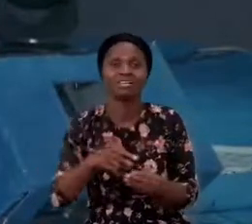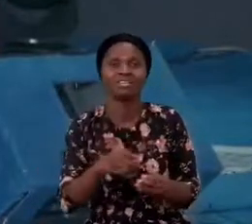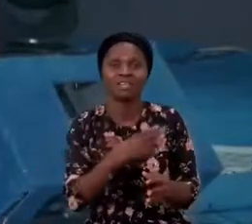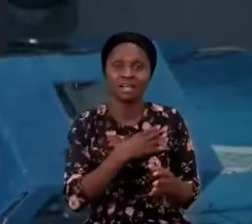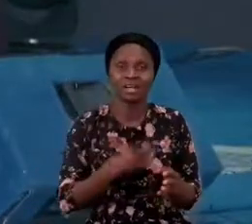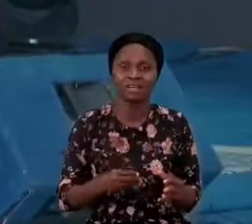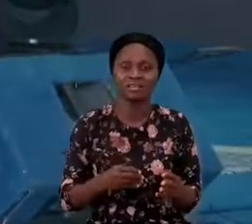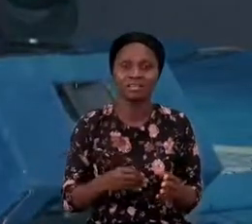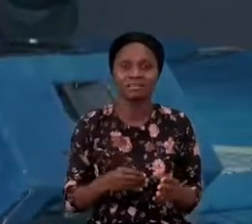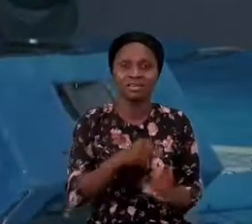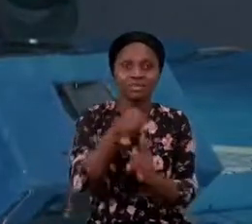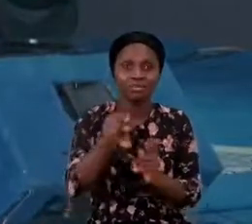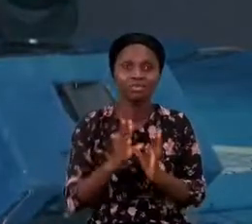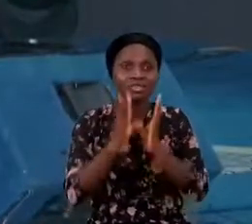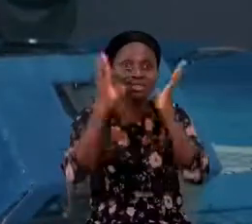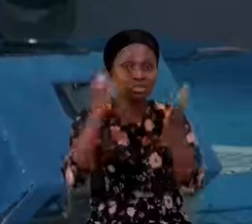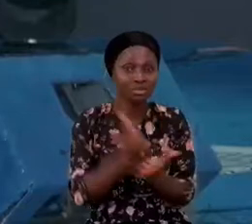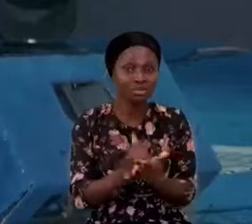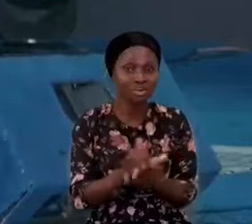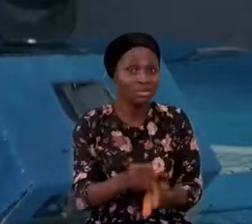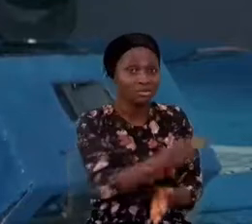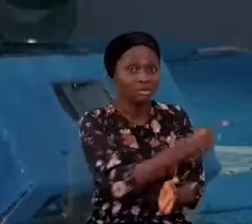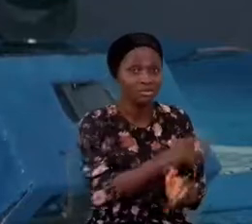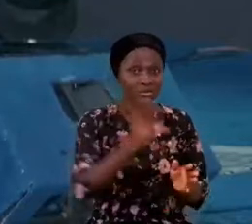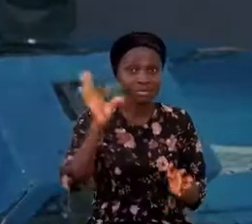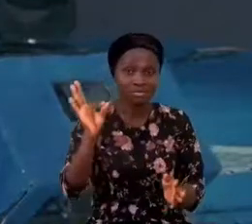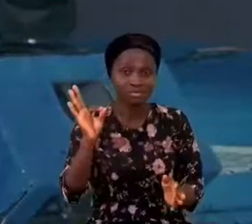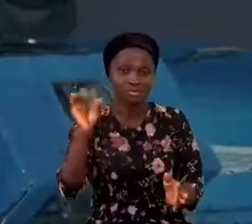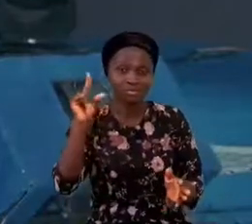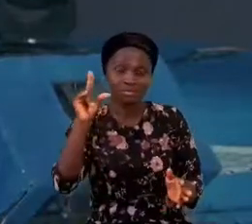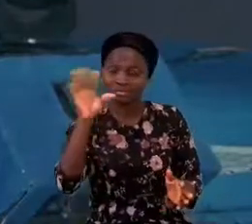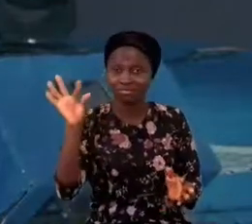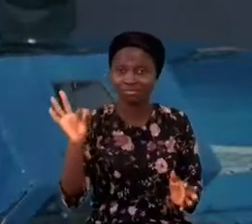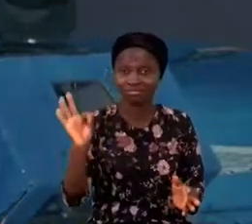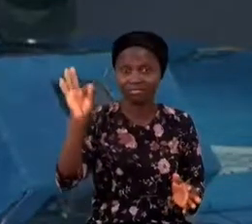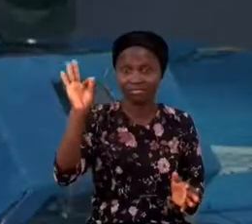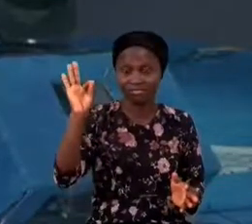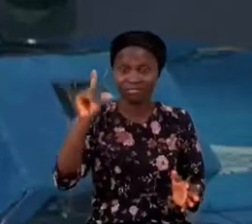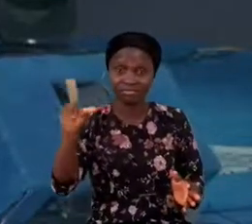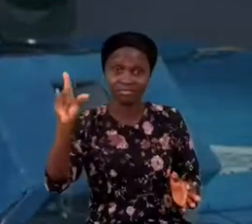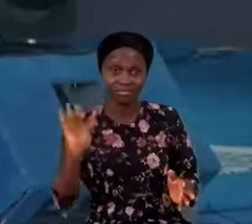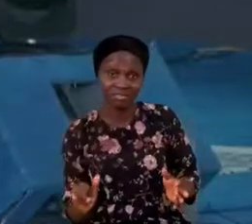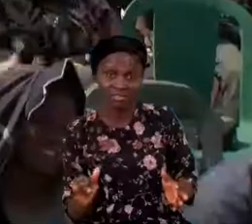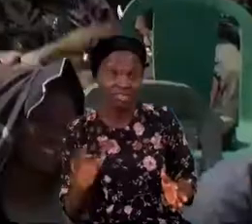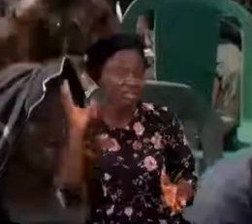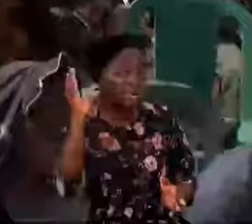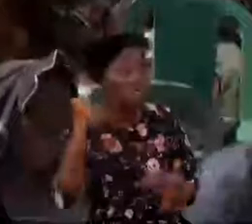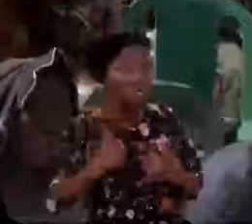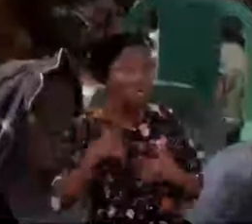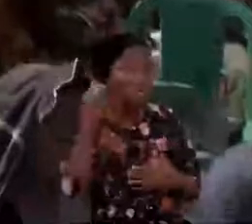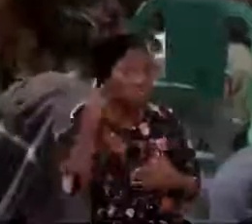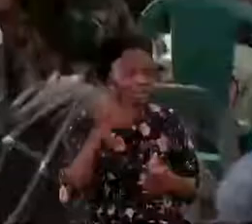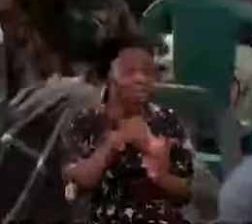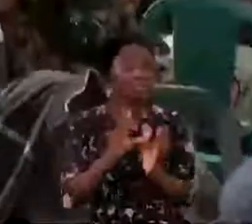entendent un grand amen comme ça, elles regardent par-ci, par-là et elles s'envolent pour disparaître. Et les mouches d'échec disparaissent